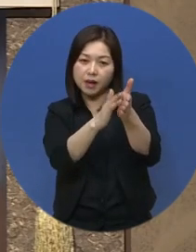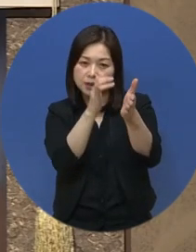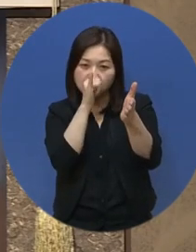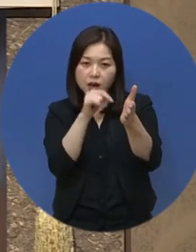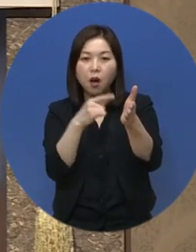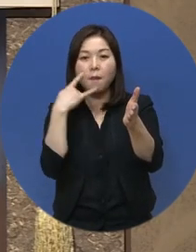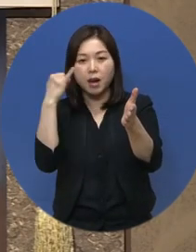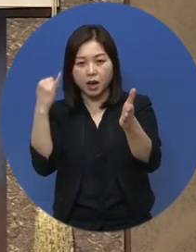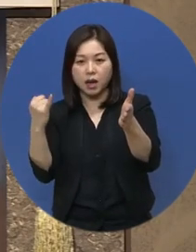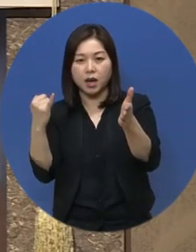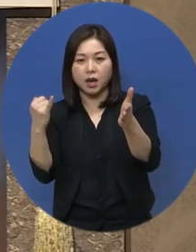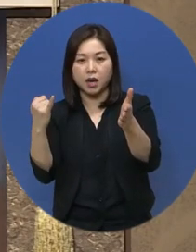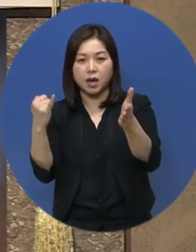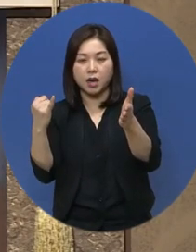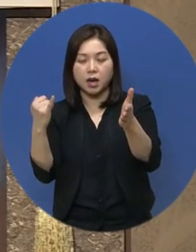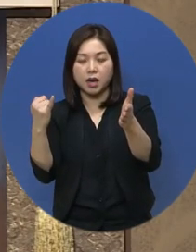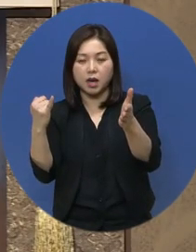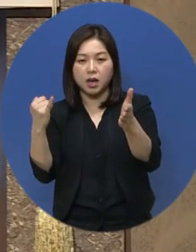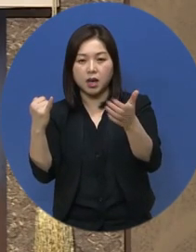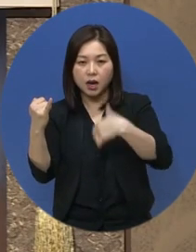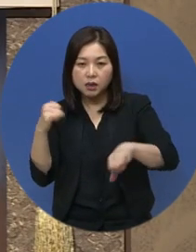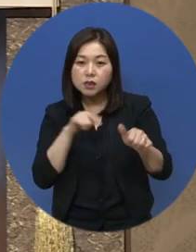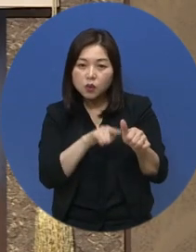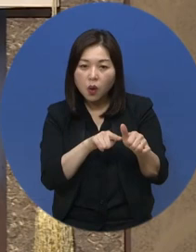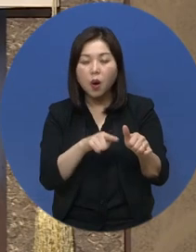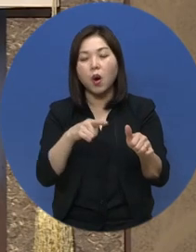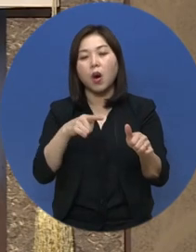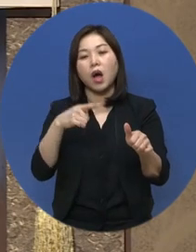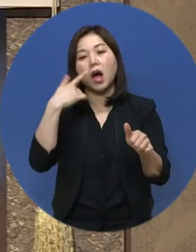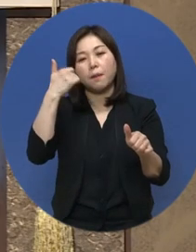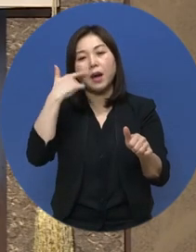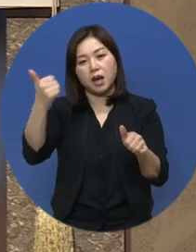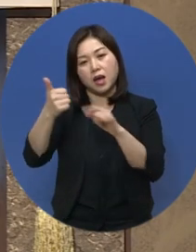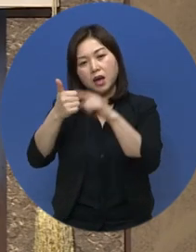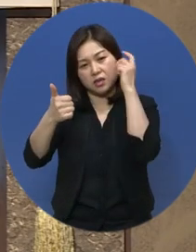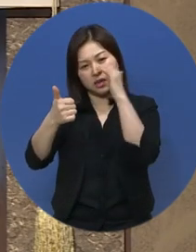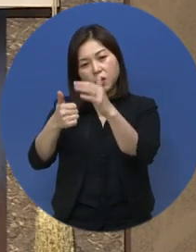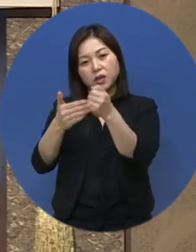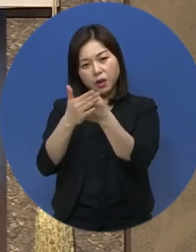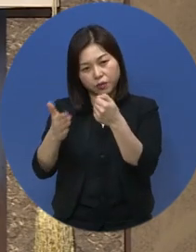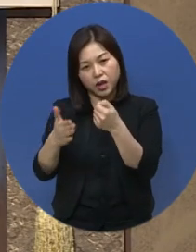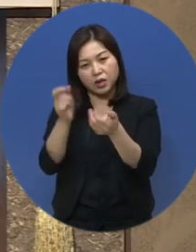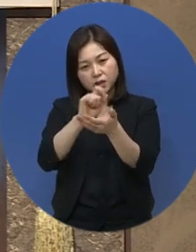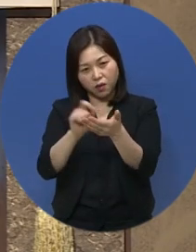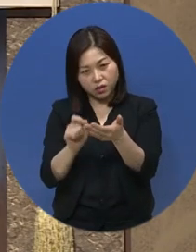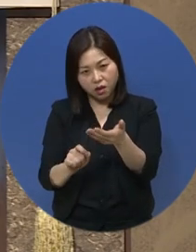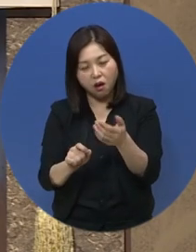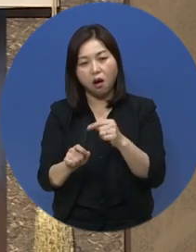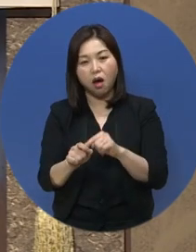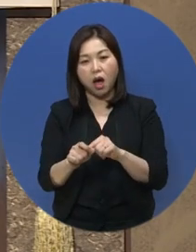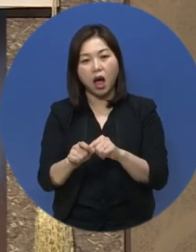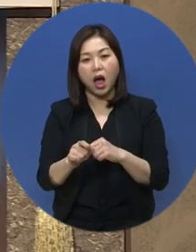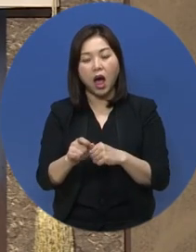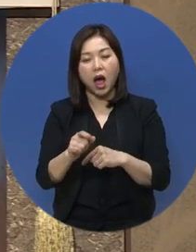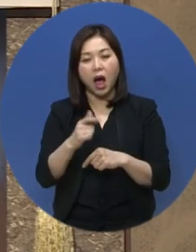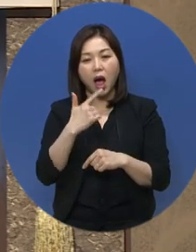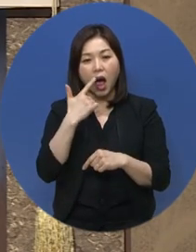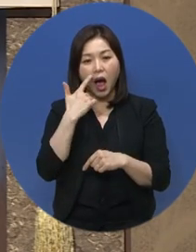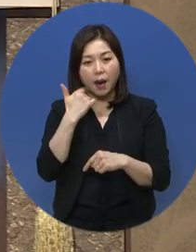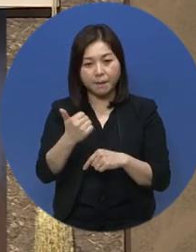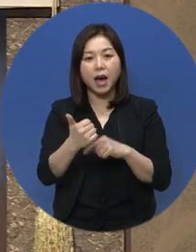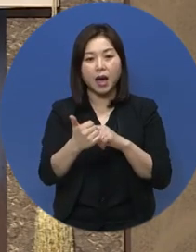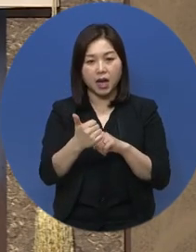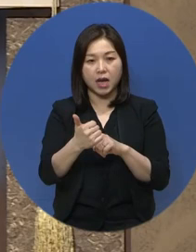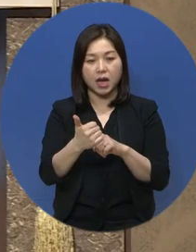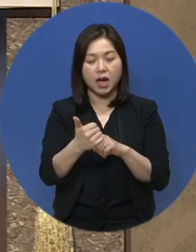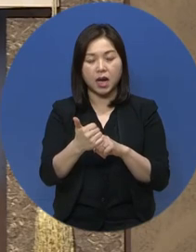엄마가 이 아이도 이제 그 아빠가 그리우니까 한자 한자 적어서 아빠가 쓰던 그 이불장의